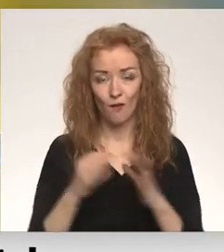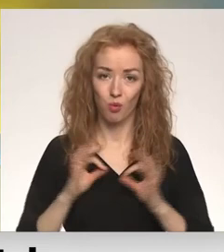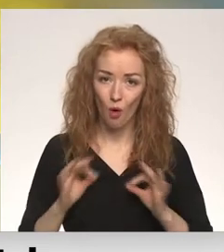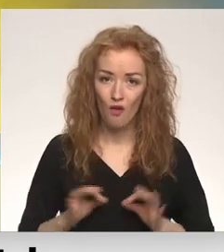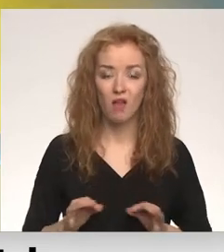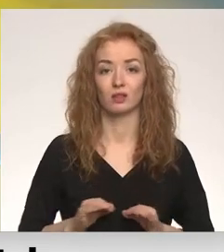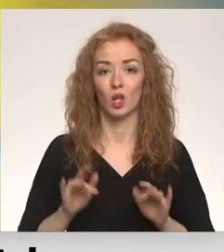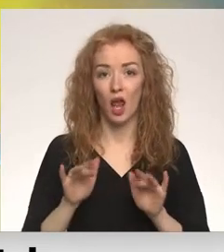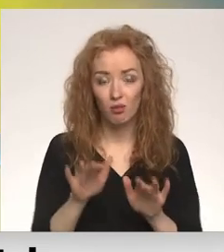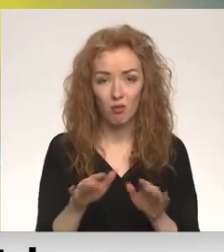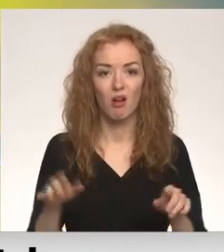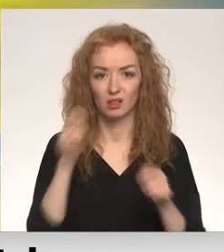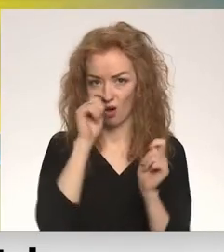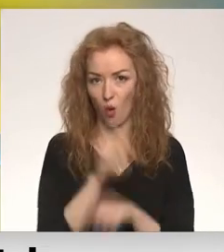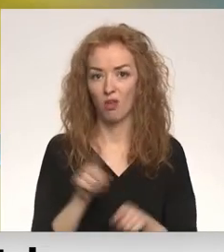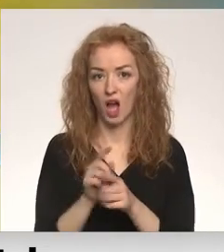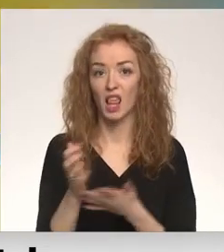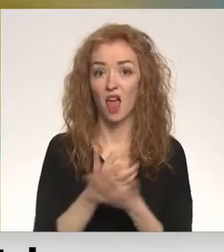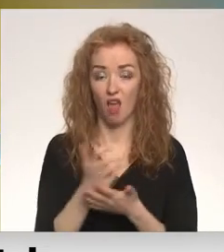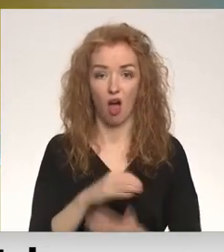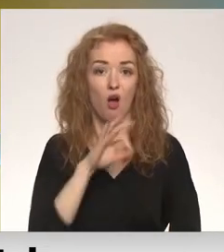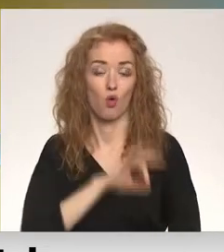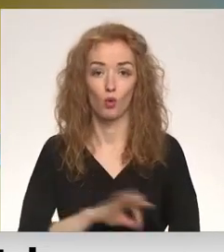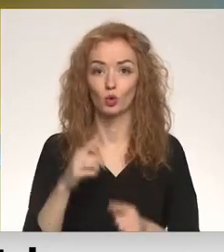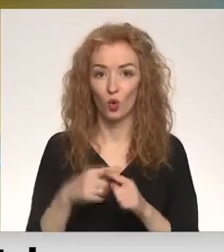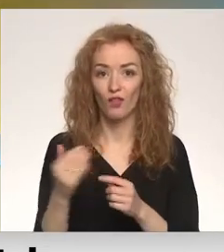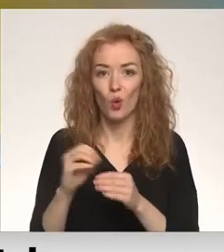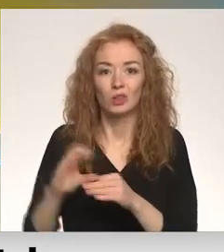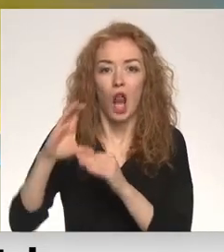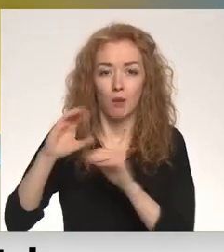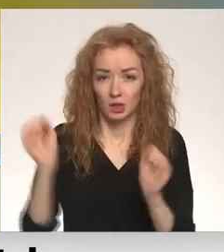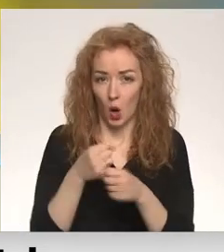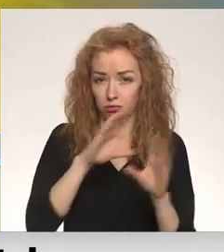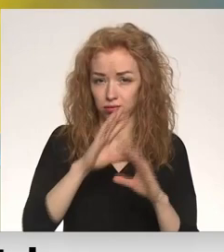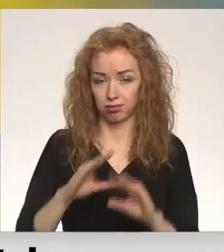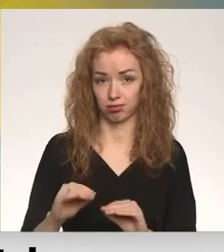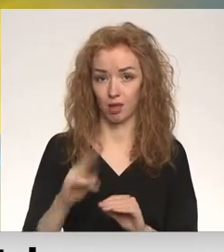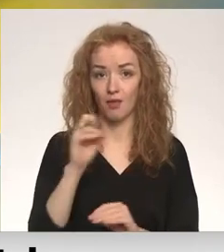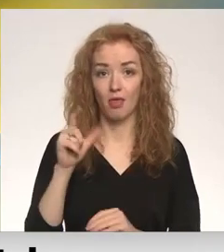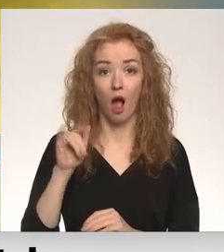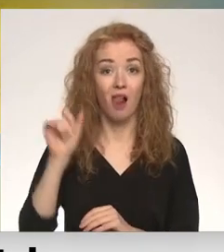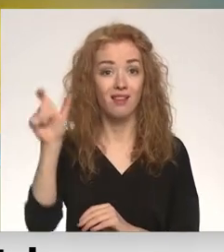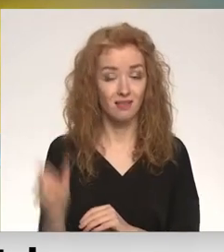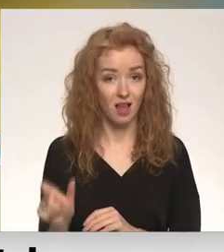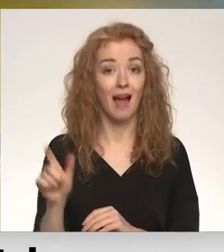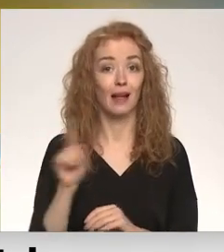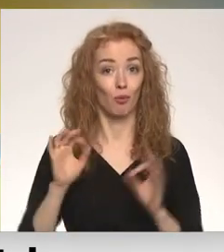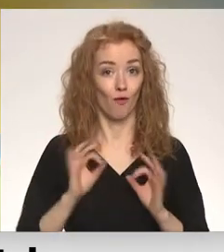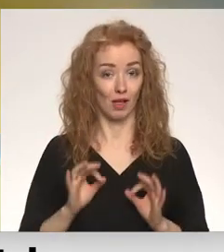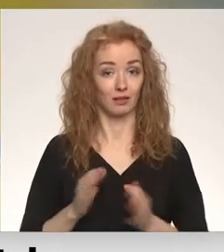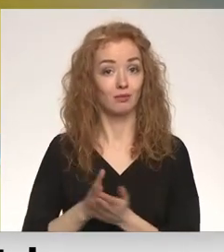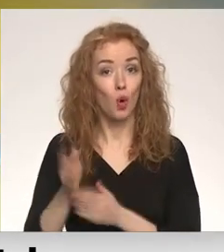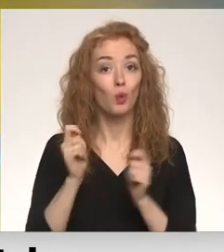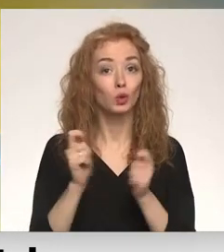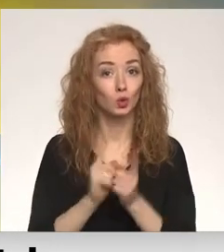zaudē regulārus ienākumus un viņu ienākumi un uzkrājumi strauji mazinās. Natālija, kur ir mūzikas skolotāja, stāsta, ka